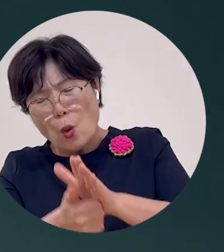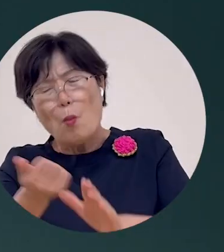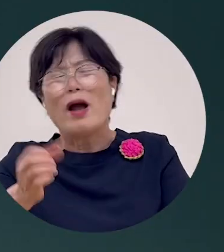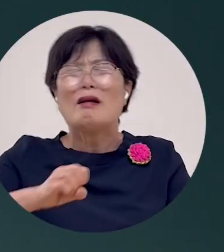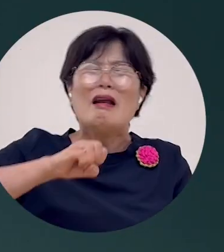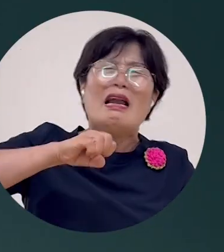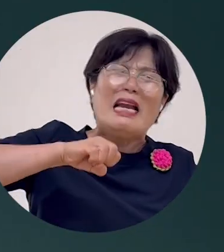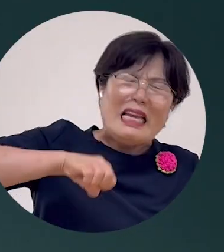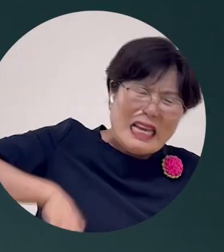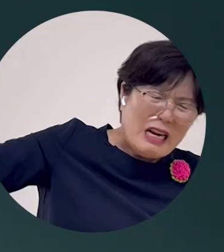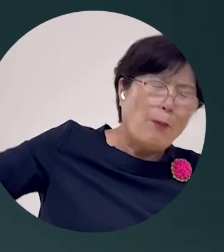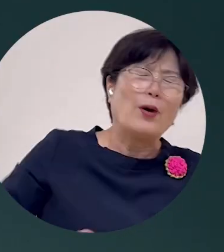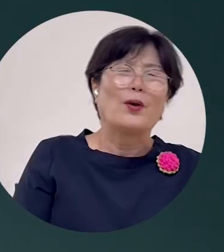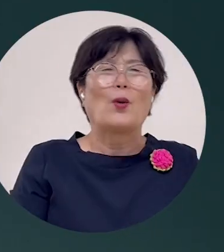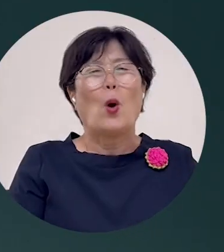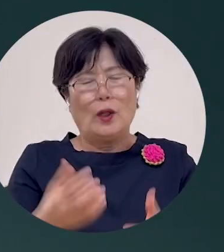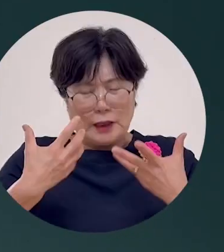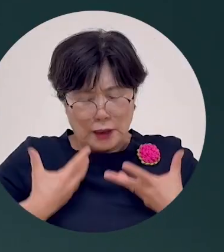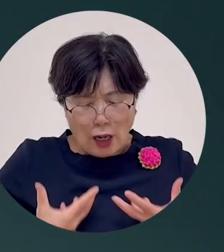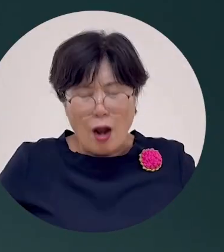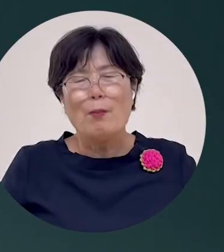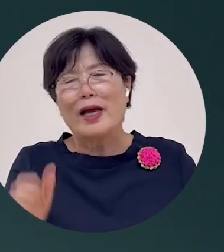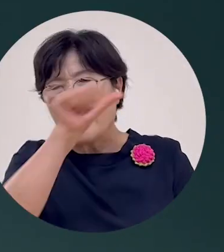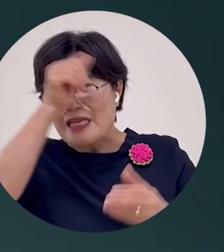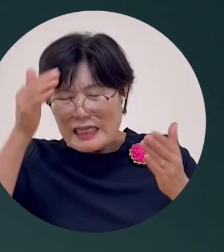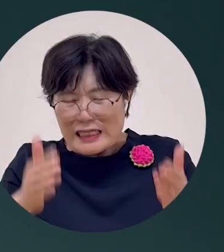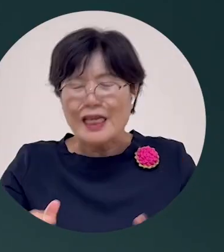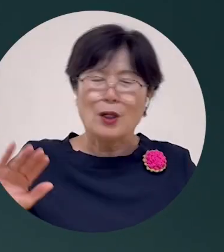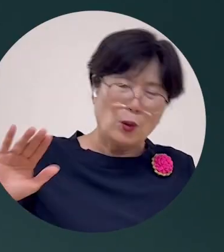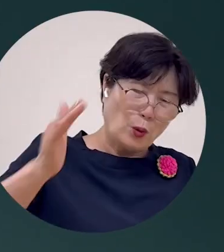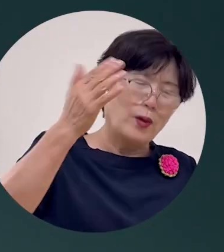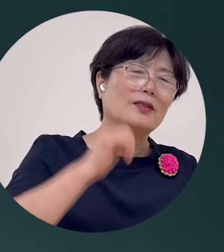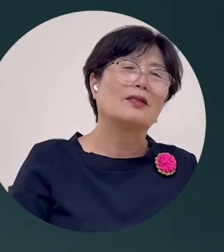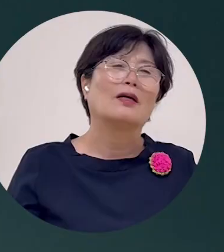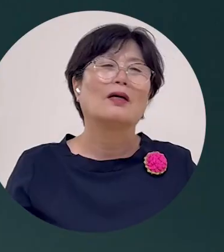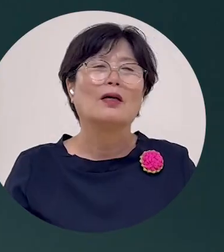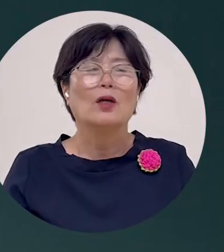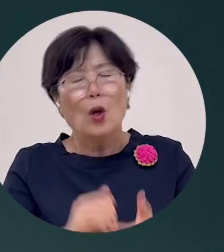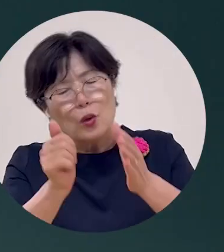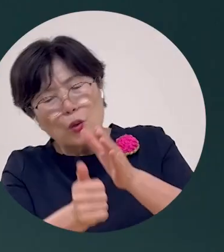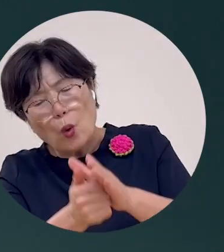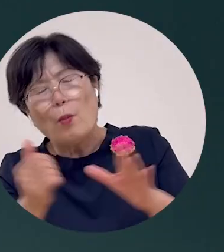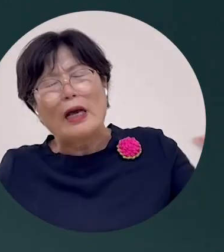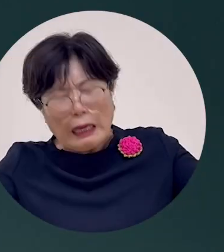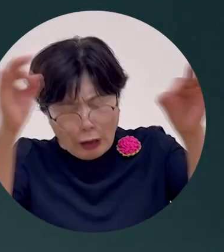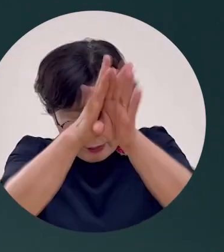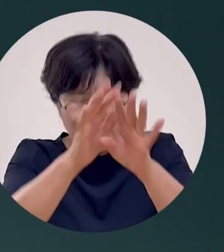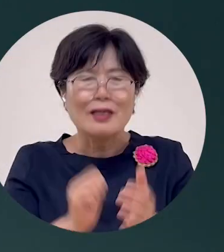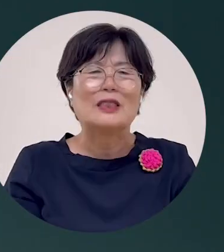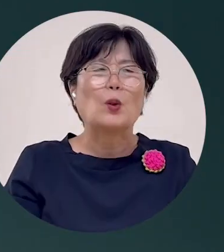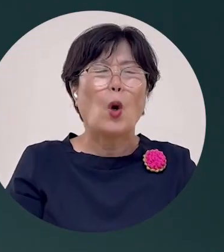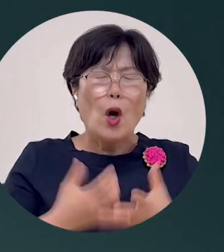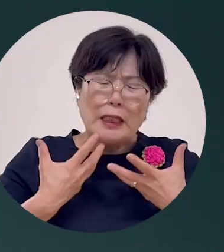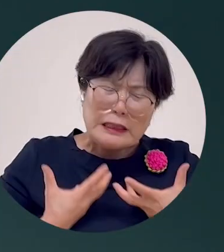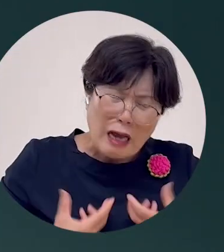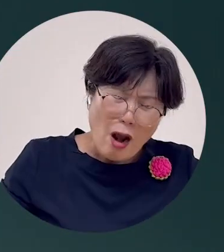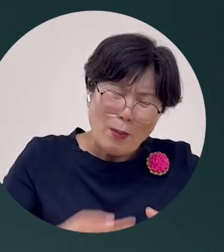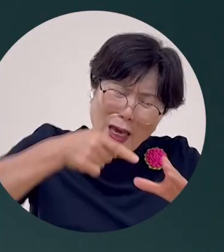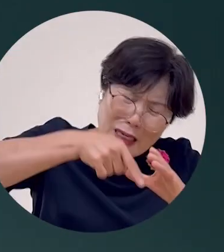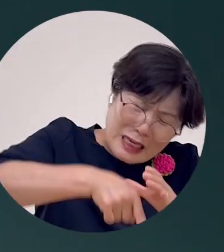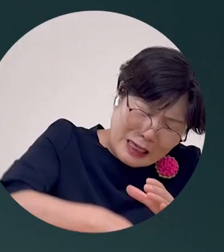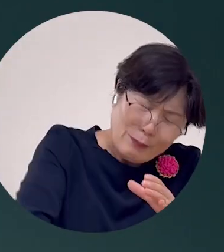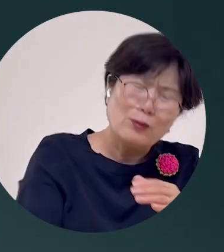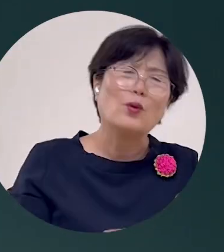잃어버린 절망의 인생이 되고 말았습니다. 자, 소망이 사라진 절망의 깊은